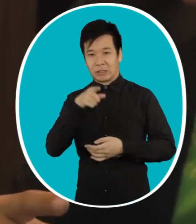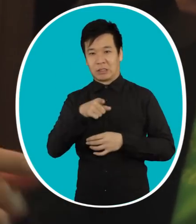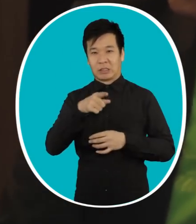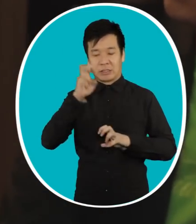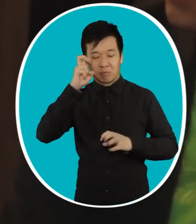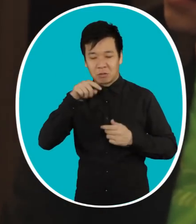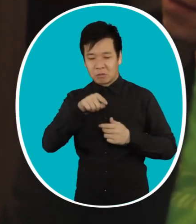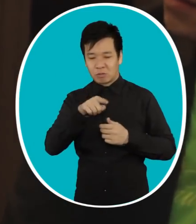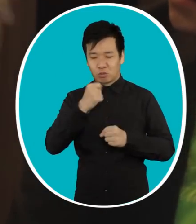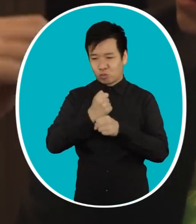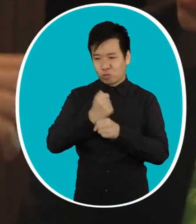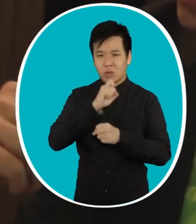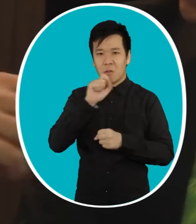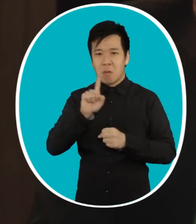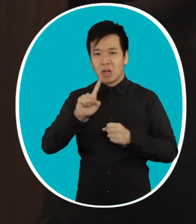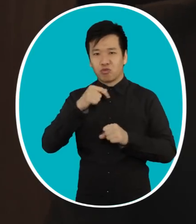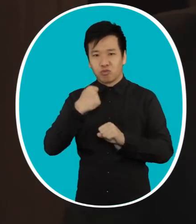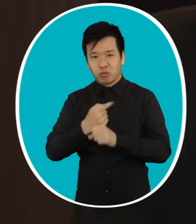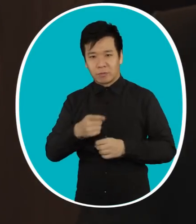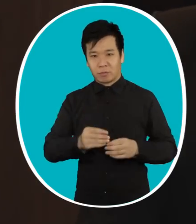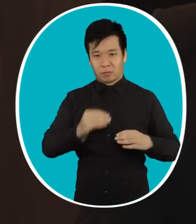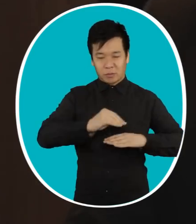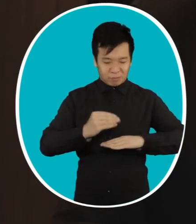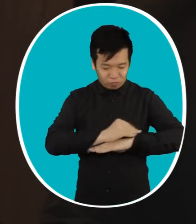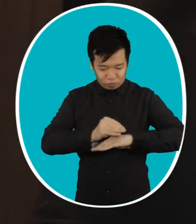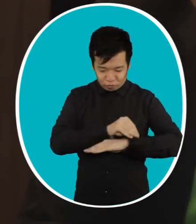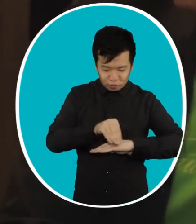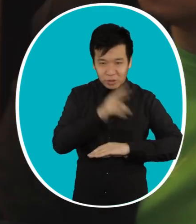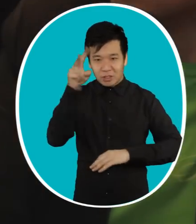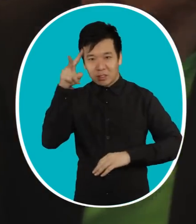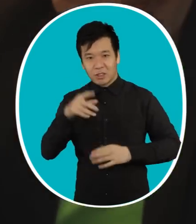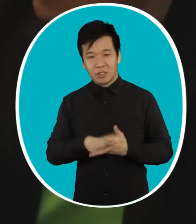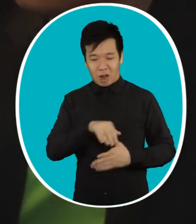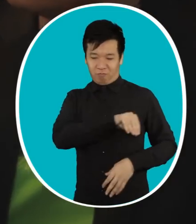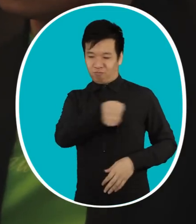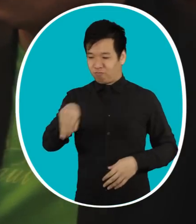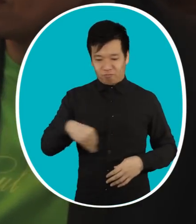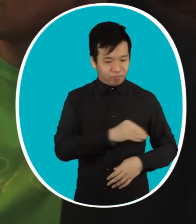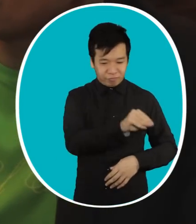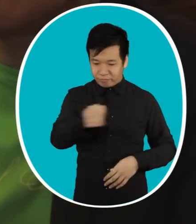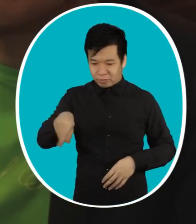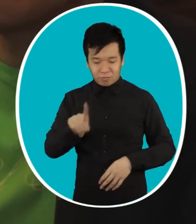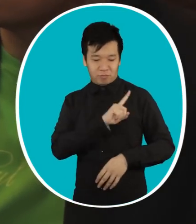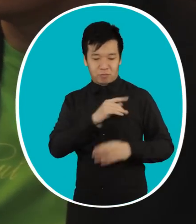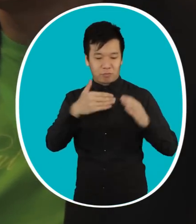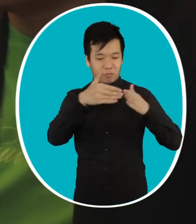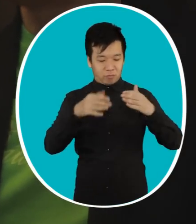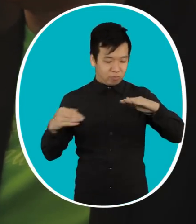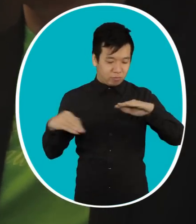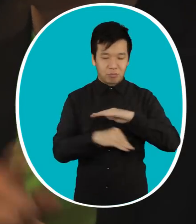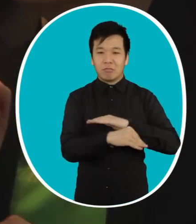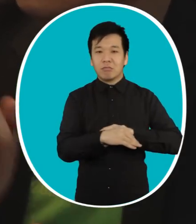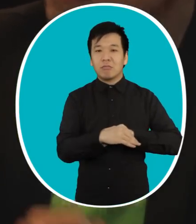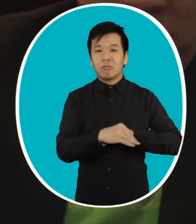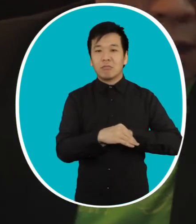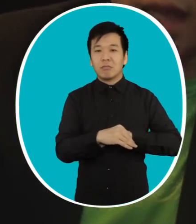公司有咩做，同埋咧我一放喺個籠度放佢出嚟，佢就行嚟行去行嚟巡公司一個圈，跟住就自己行翻入個籠。我